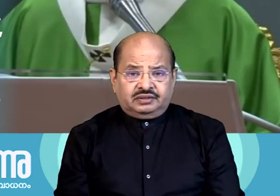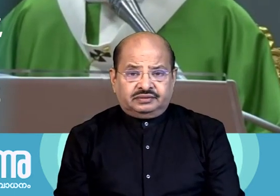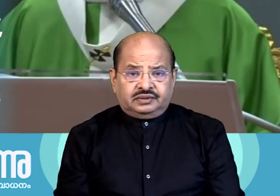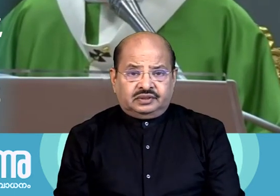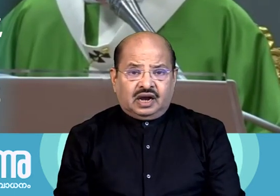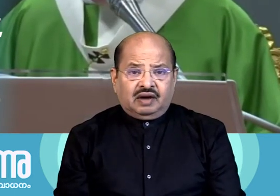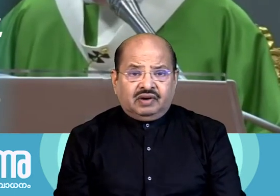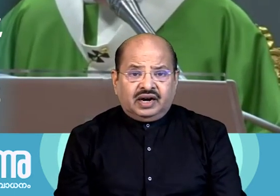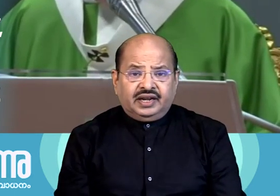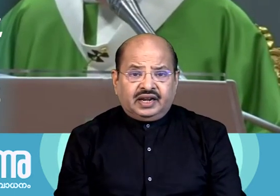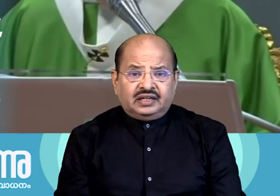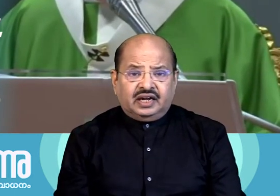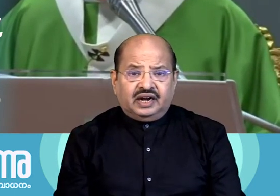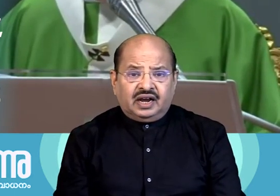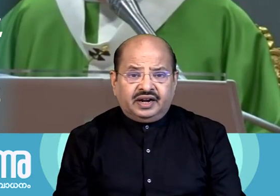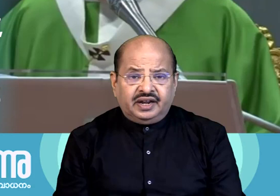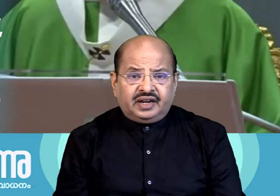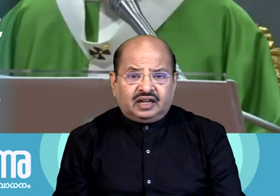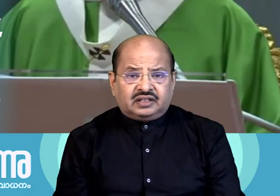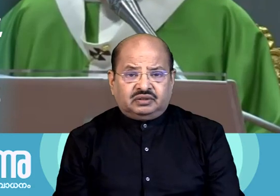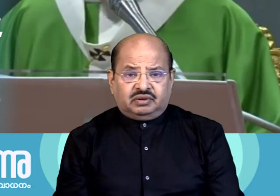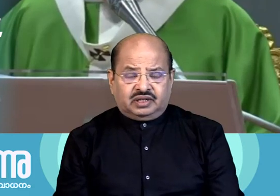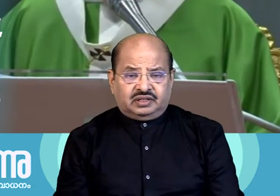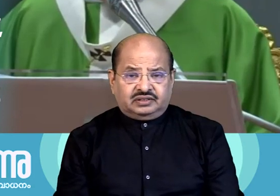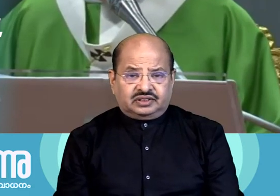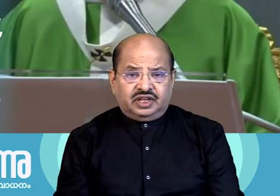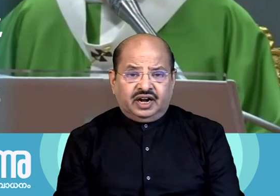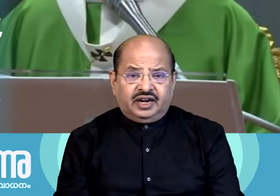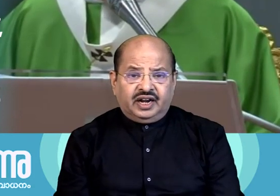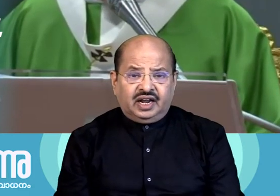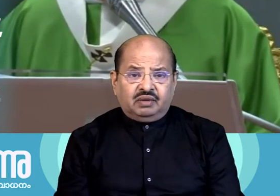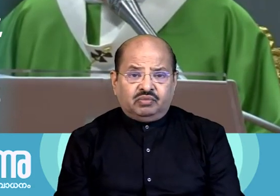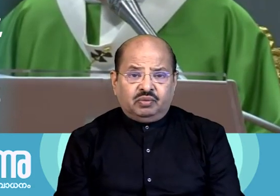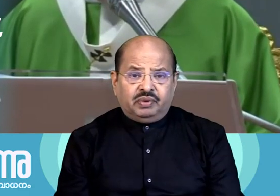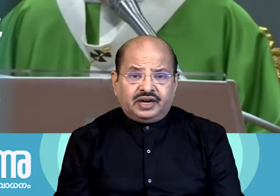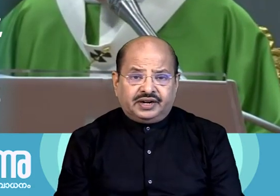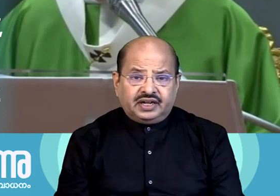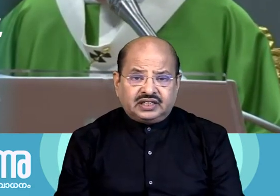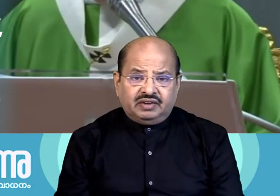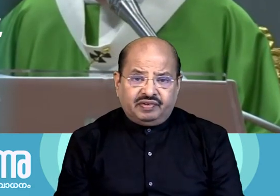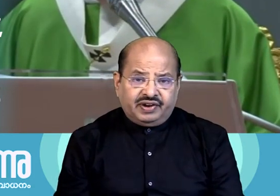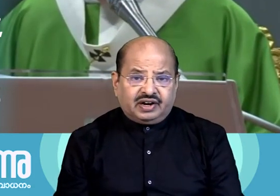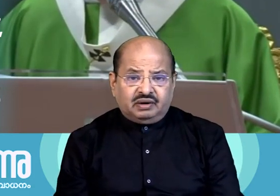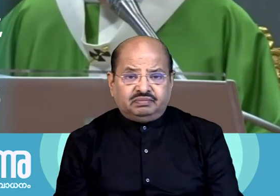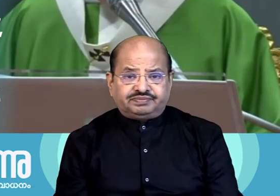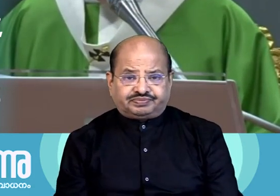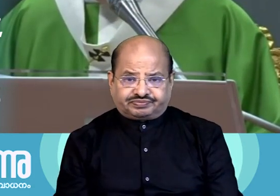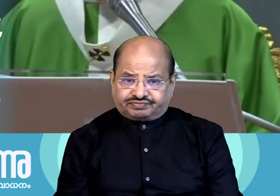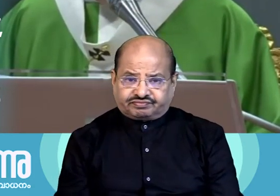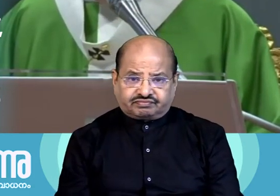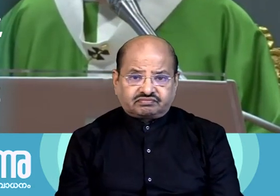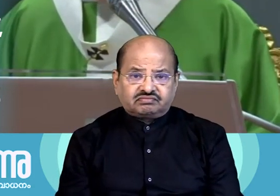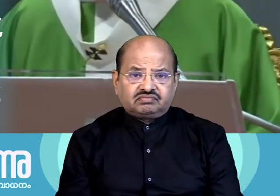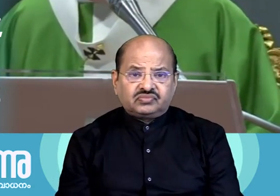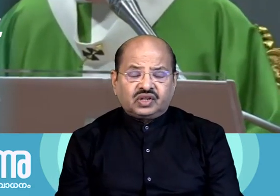യാഥാർത്ഥ്യത്തെ അവഗണിക്കാൻ ഞാൻ ആഗ്രഹിക്കാത്തത് കൊണ്ട് സിനഡിന് മുൻപ് കിട്ടിയ ചില വിവരങ്ങളും